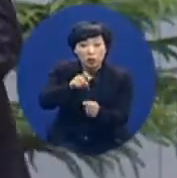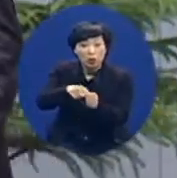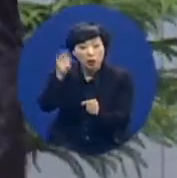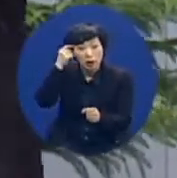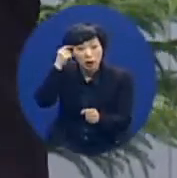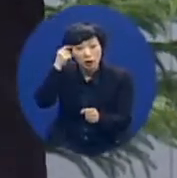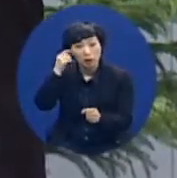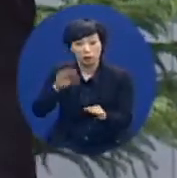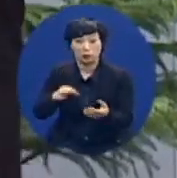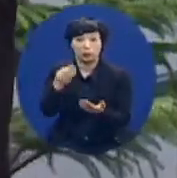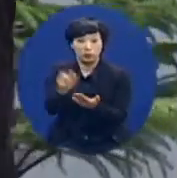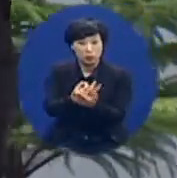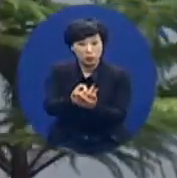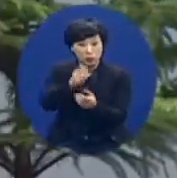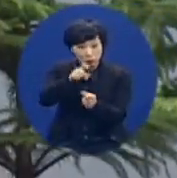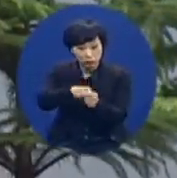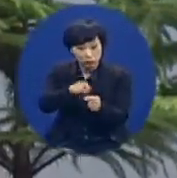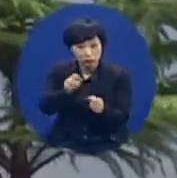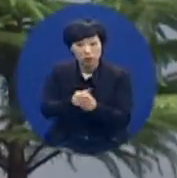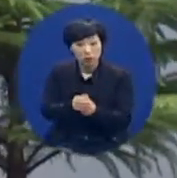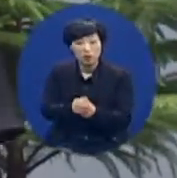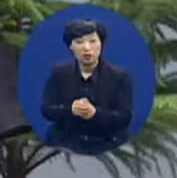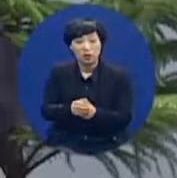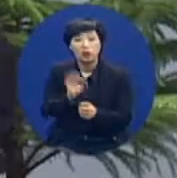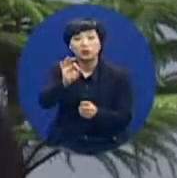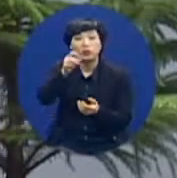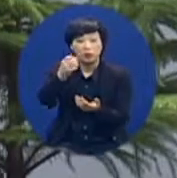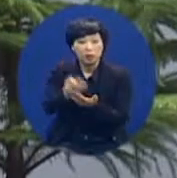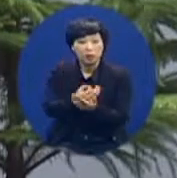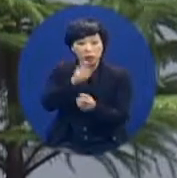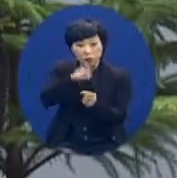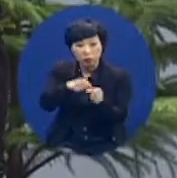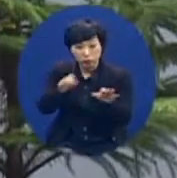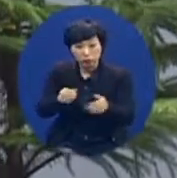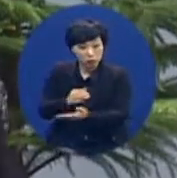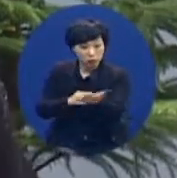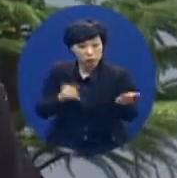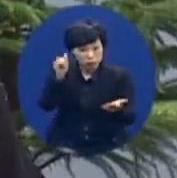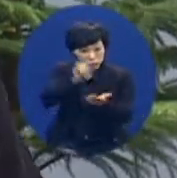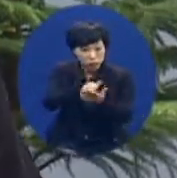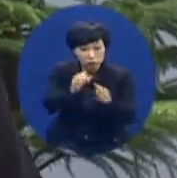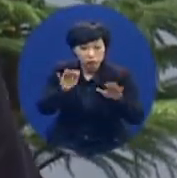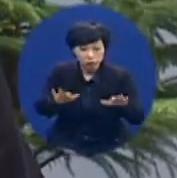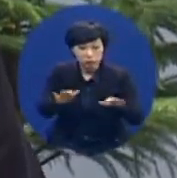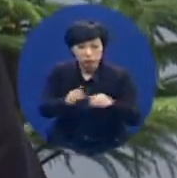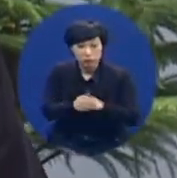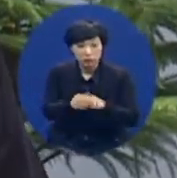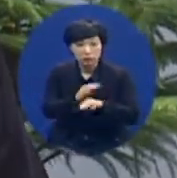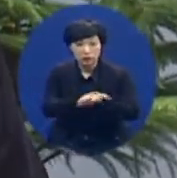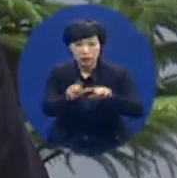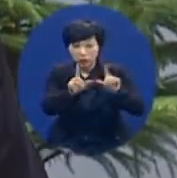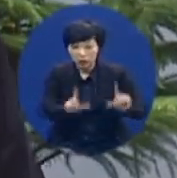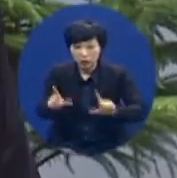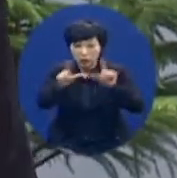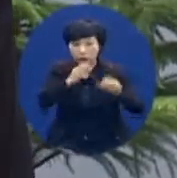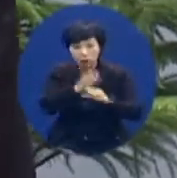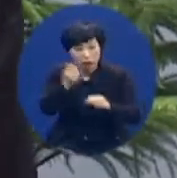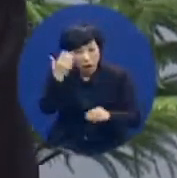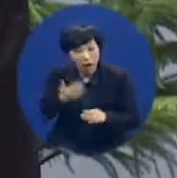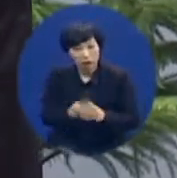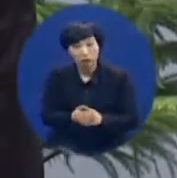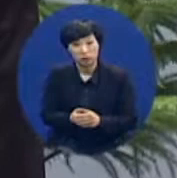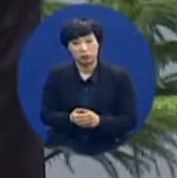잘 살라고 왔죠 돈 벌어서 잘 살려고 왔는데 잘 살고 있습니까 잘 살고